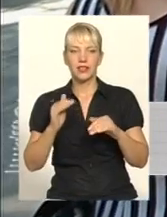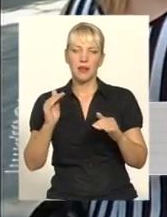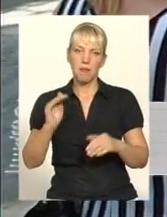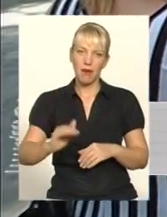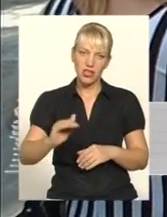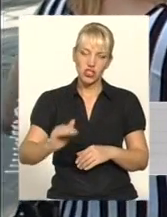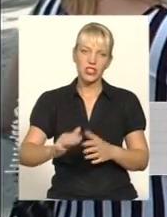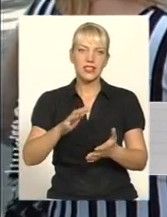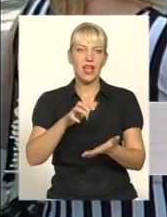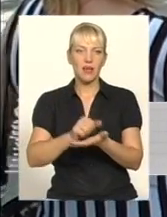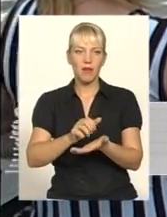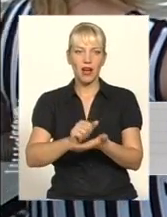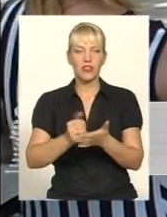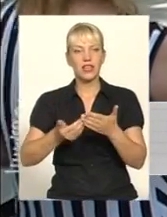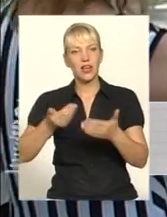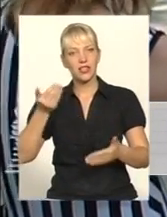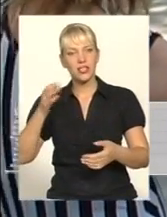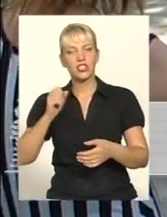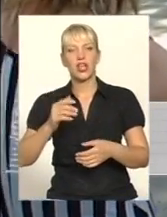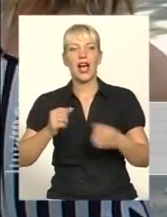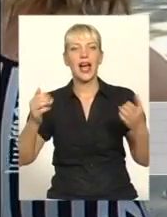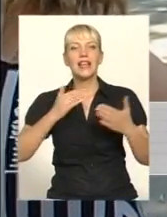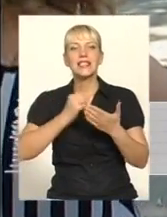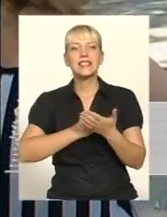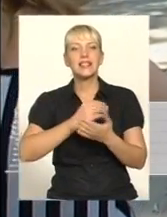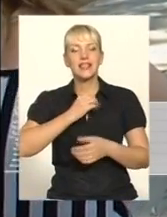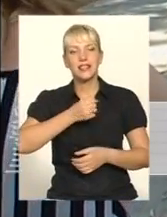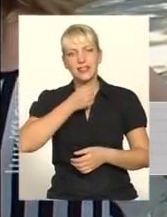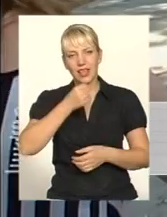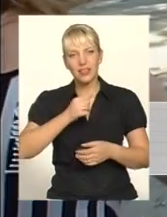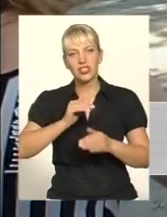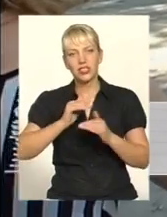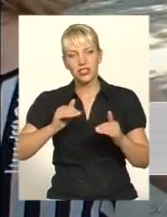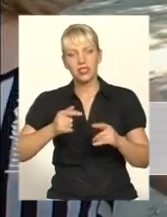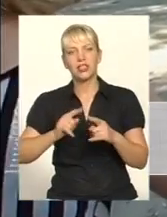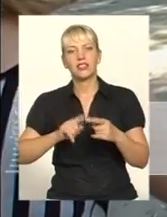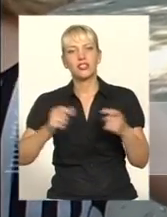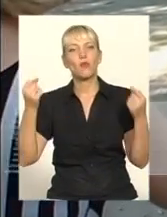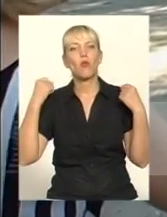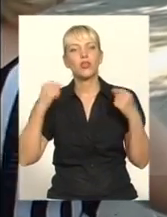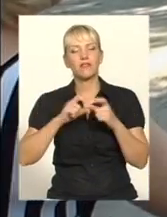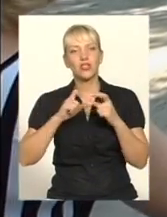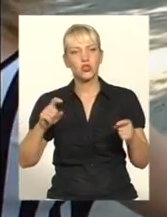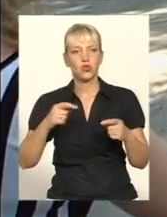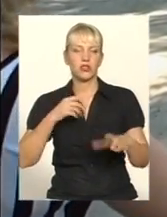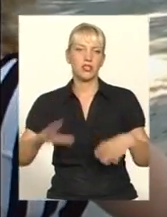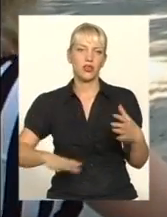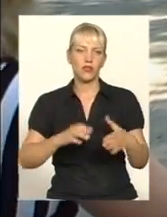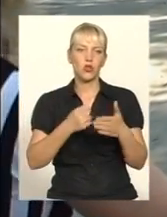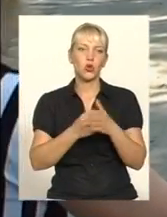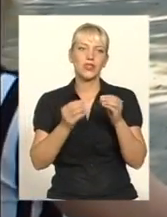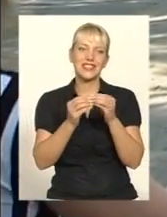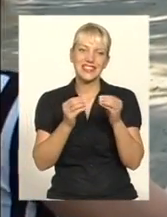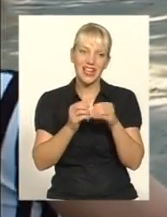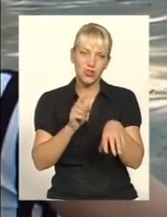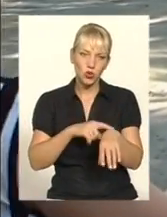займаються раніше, а старші діти, спортивна школа, тренування проходять до 10-ї години, до 9-ї,